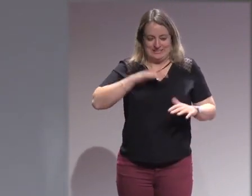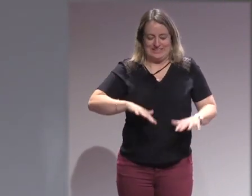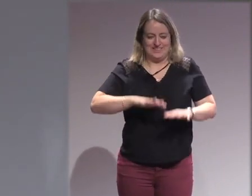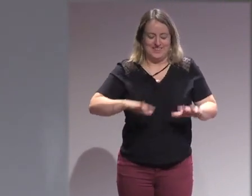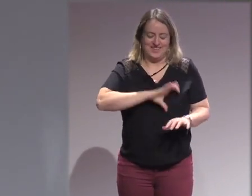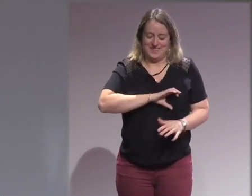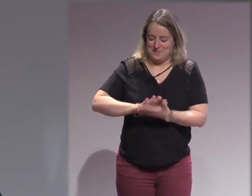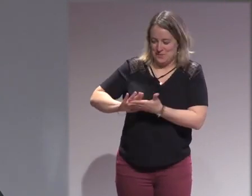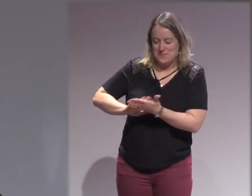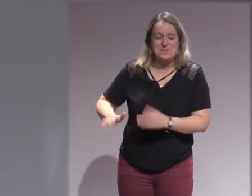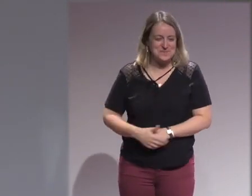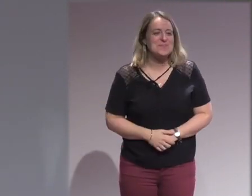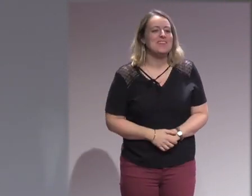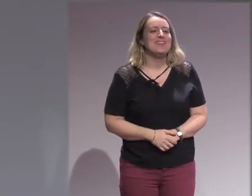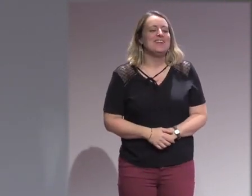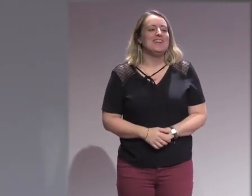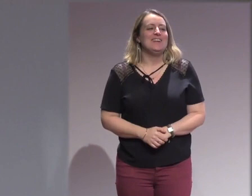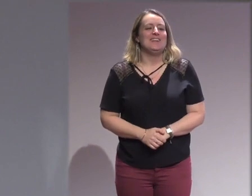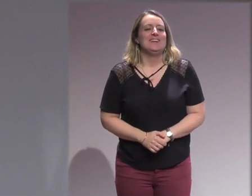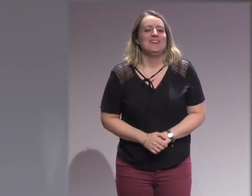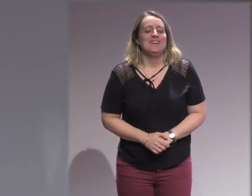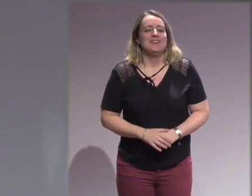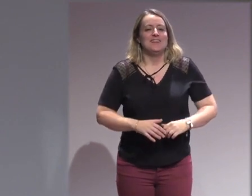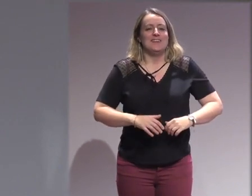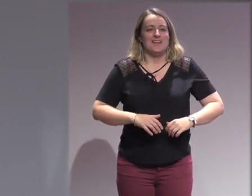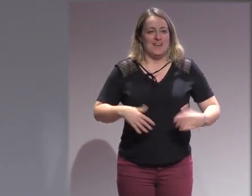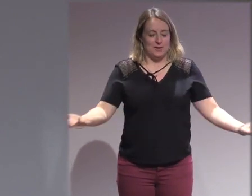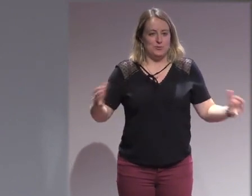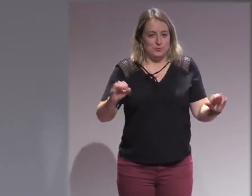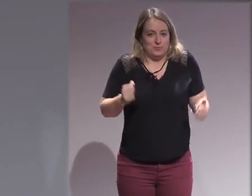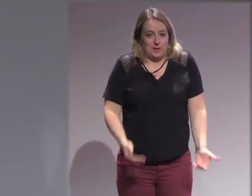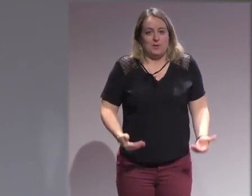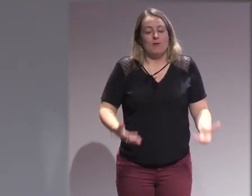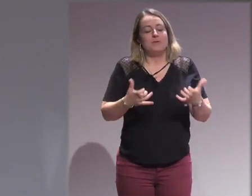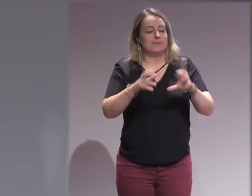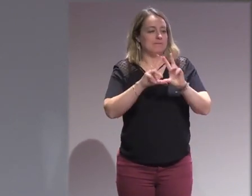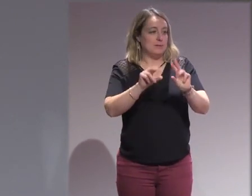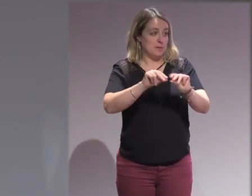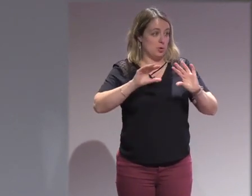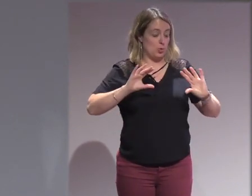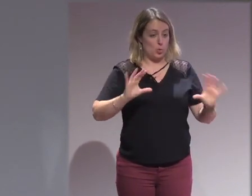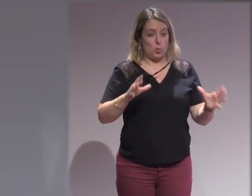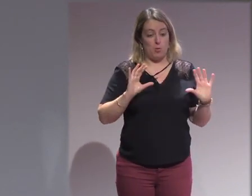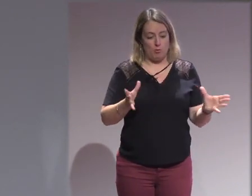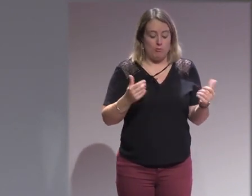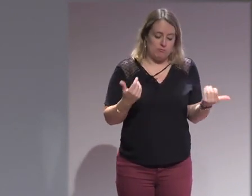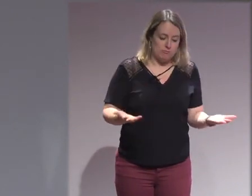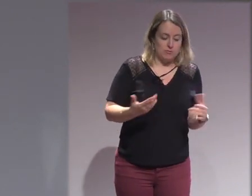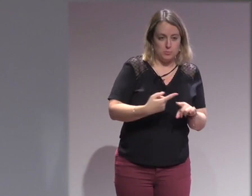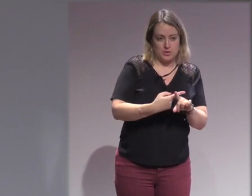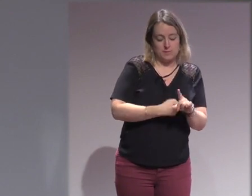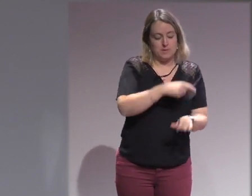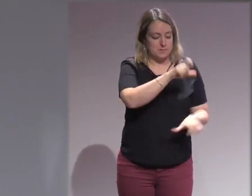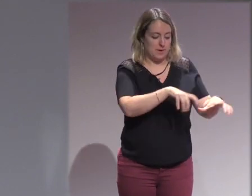je suis désolée. Et donc, l'idée étant maintenant de vous montrer comment, effectivement, gentiment mais sûrement, les